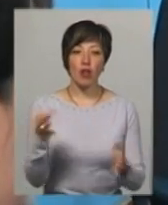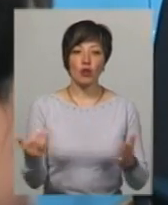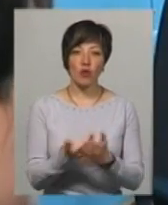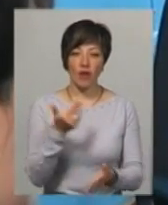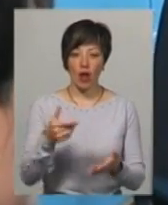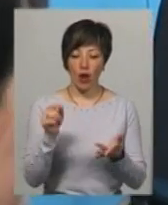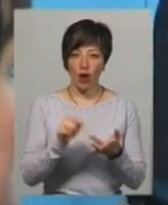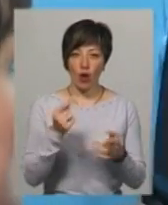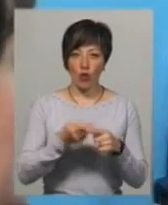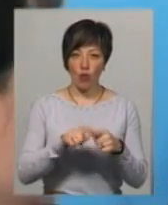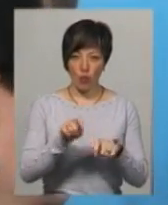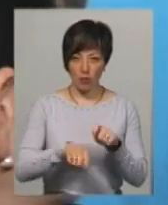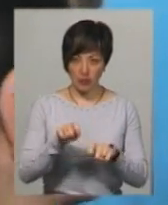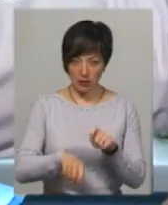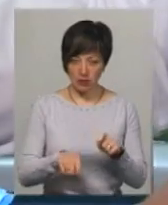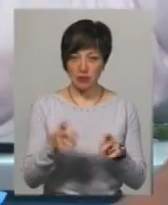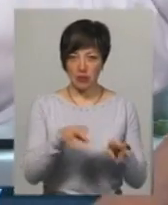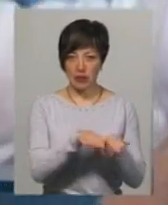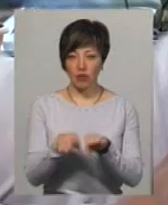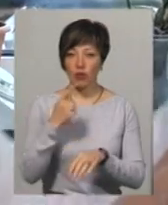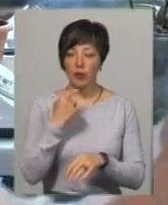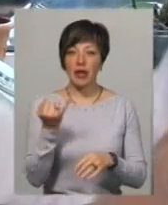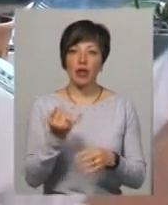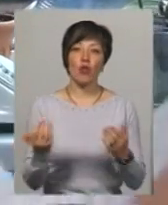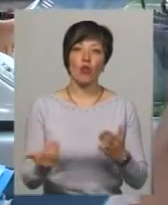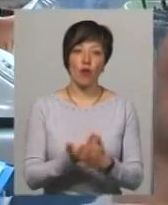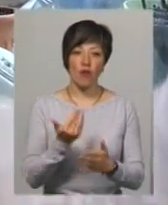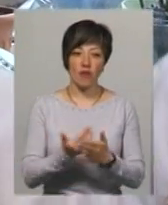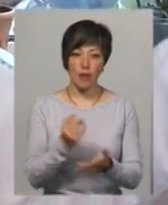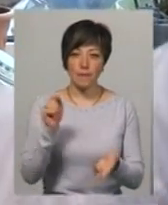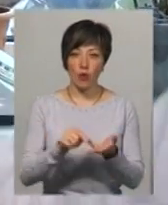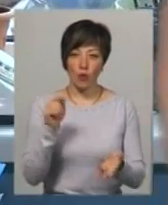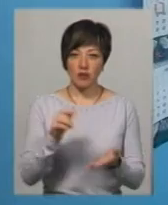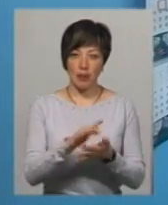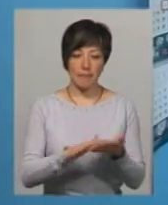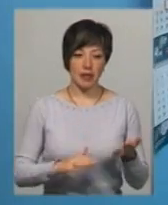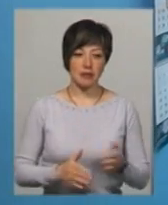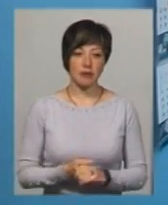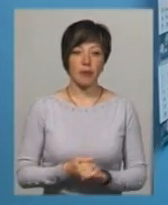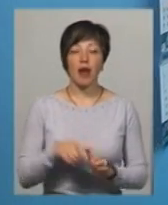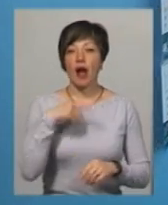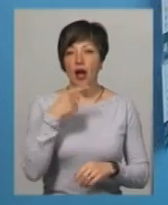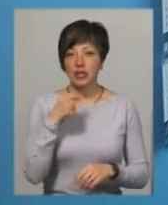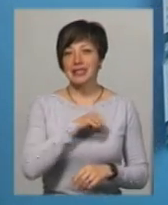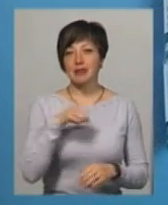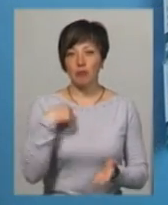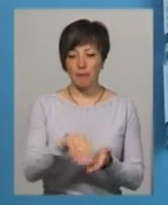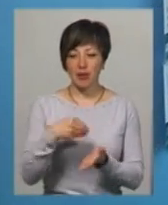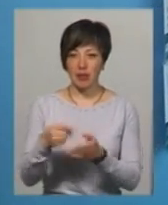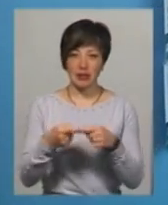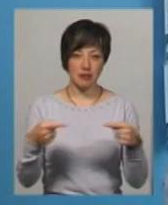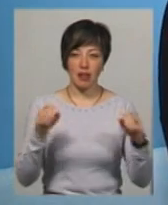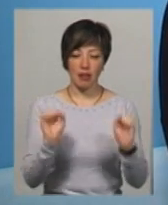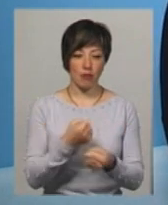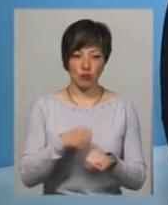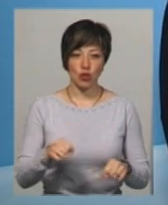для щоденного моніторингу рівня глюкози в крові, тест-смужки та новий проколювач для пальців. Тетяна Нікуліна каже, самотужки придбати ці матеріали